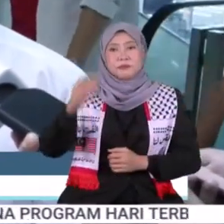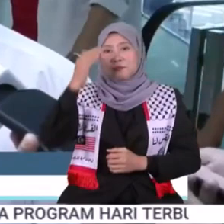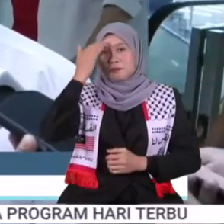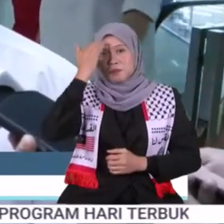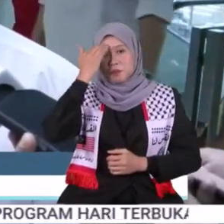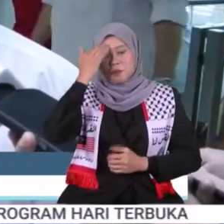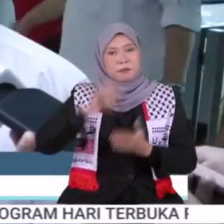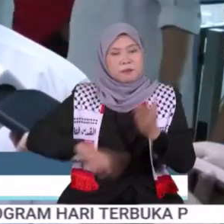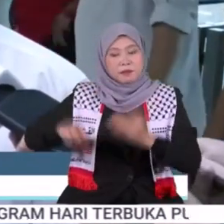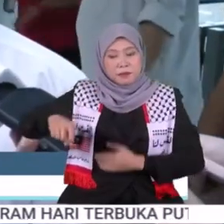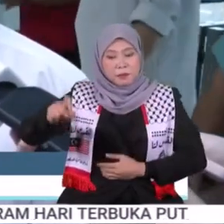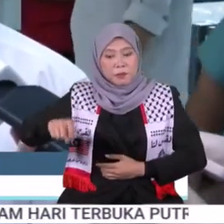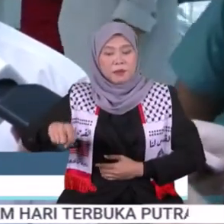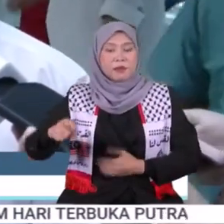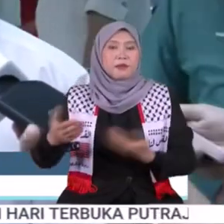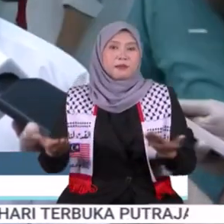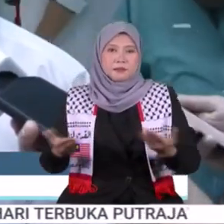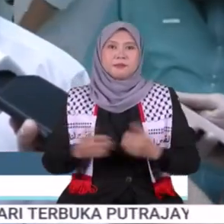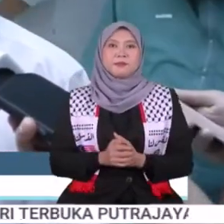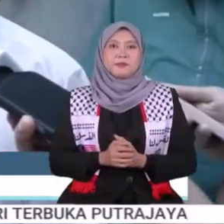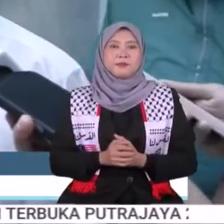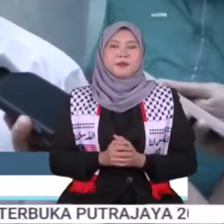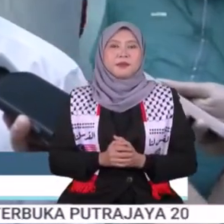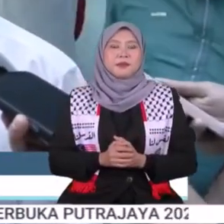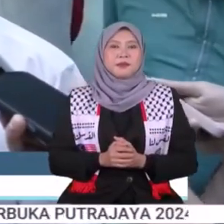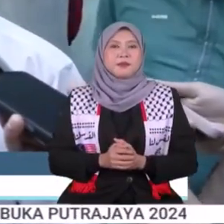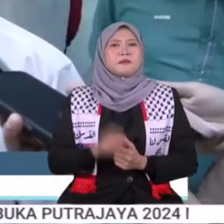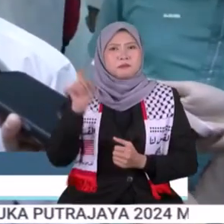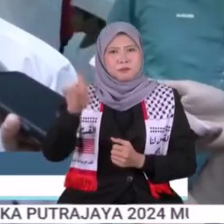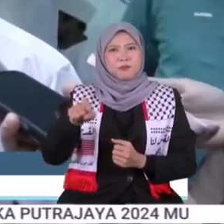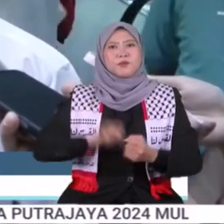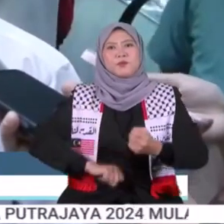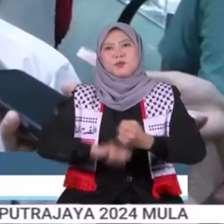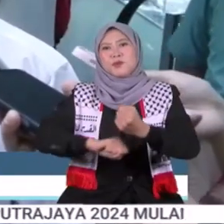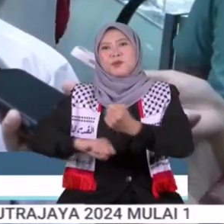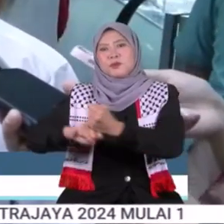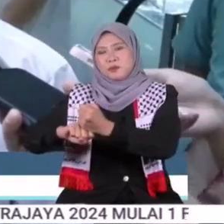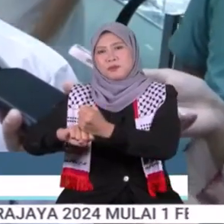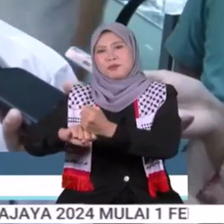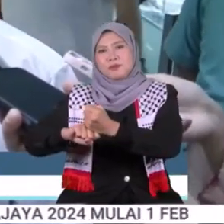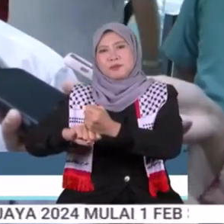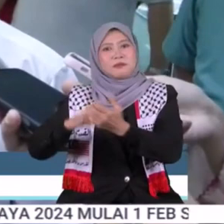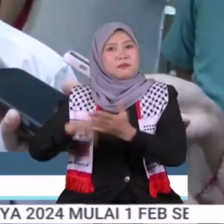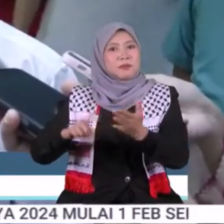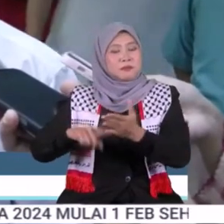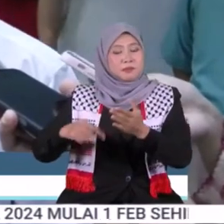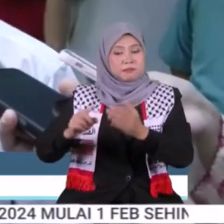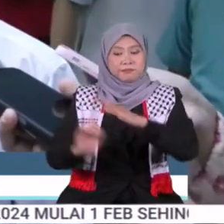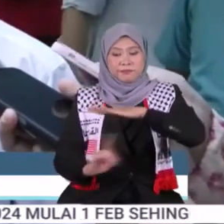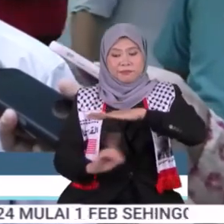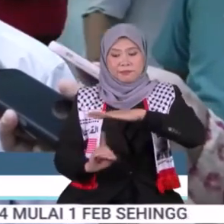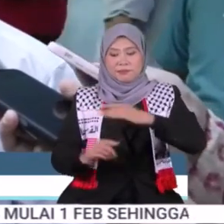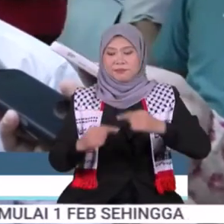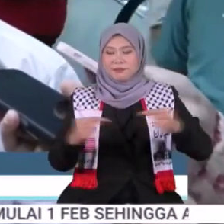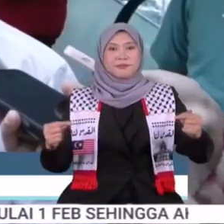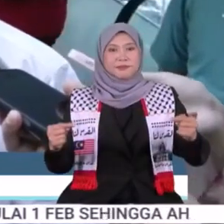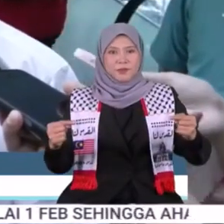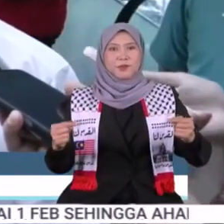dengan keperluan, dan kita akan sentiasa mendukung apa-apa jua dasar yang diputuskan untuk